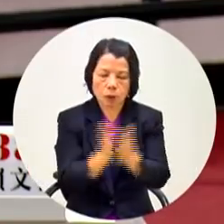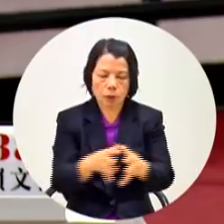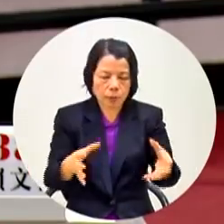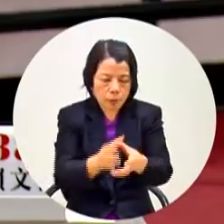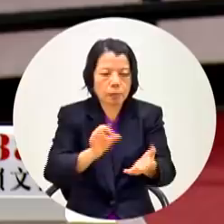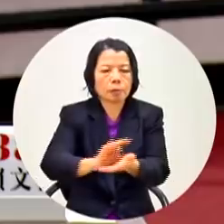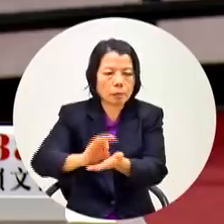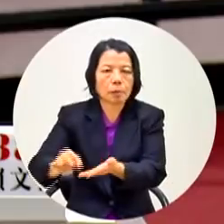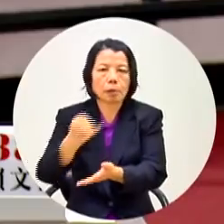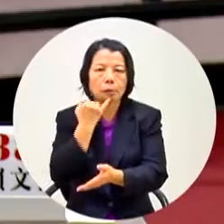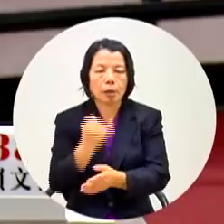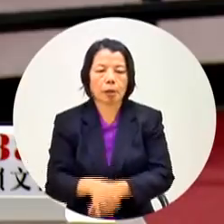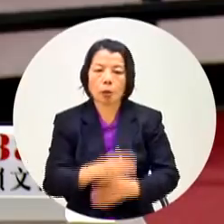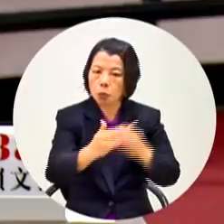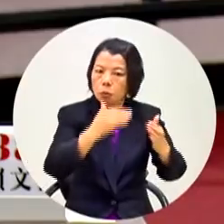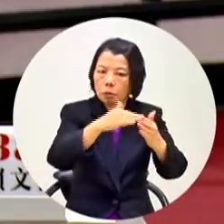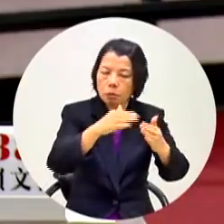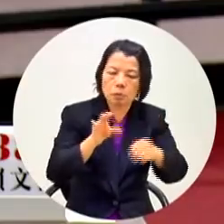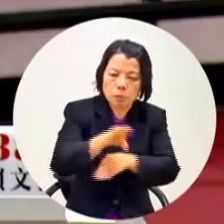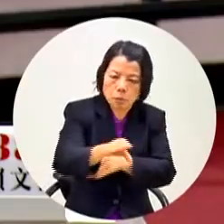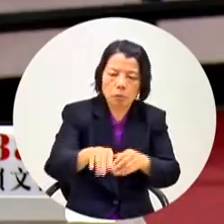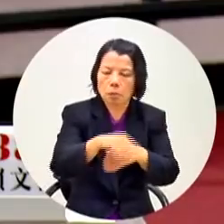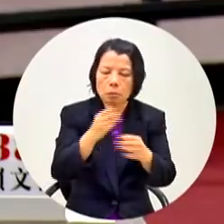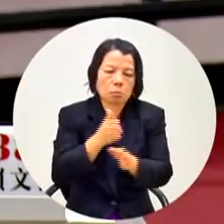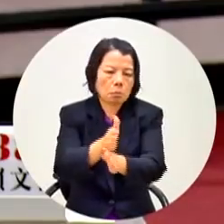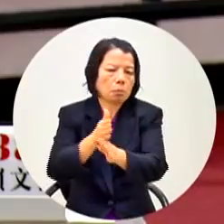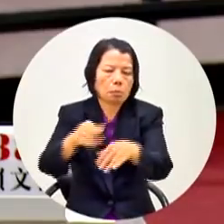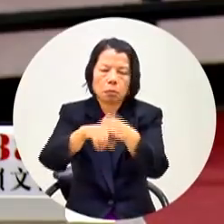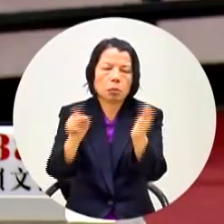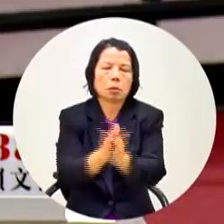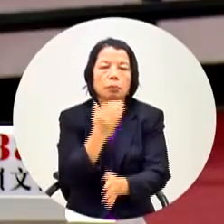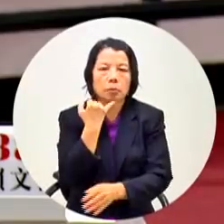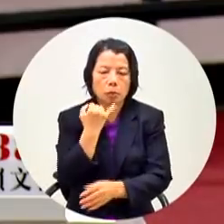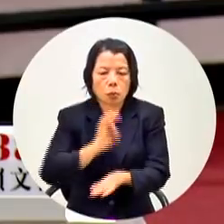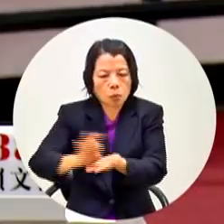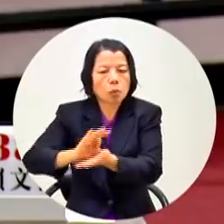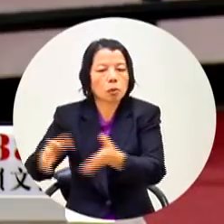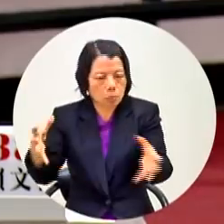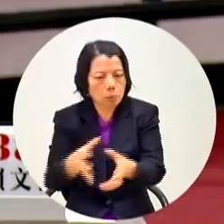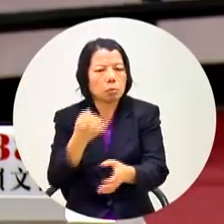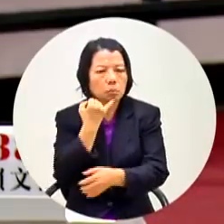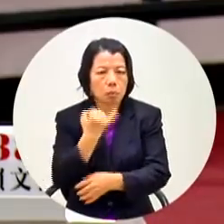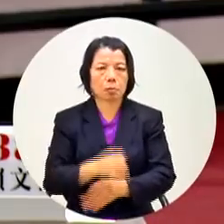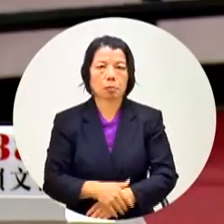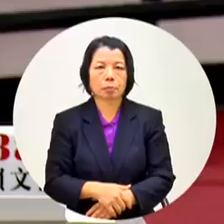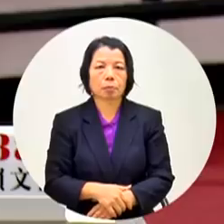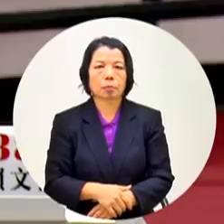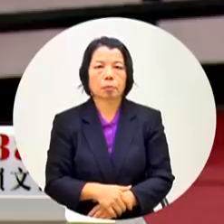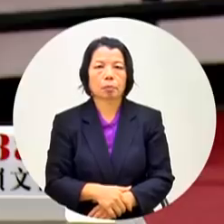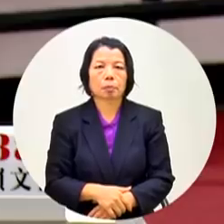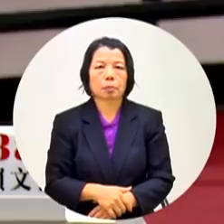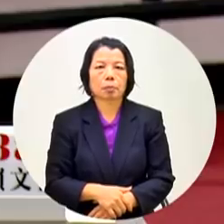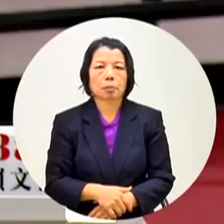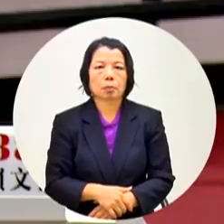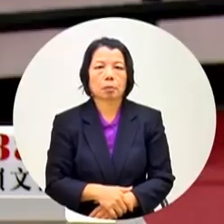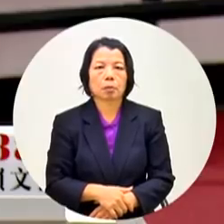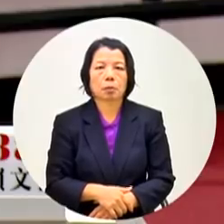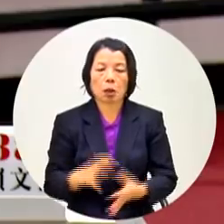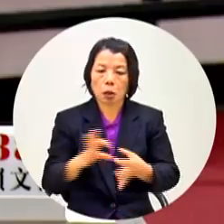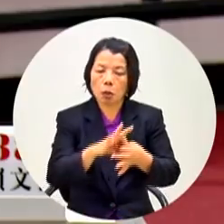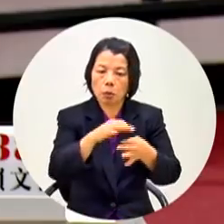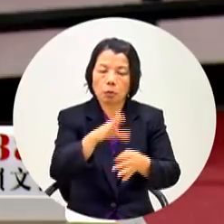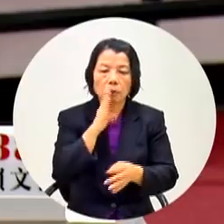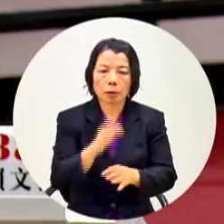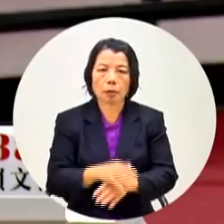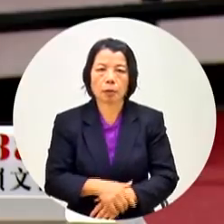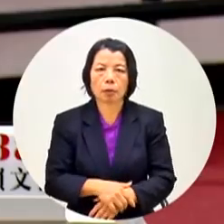于大型的公用利益的或者 公共需求的它可以在这专用道，因为它的离峰15分钟，尖